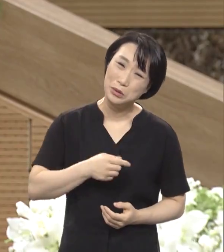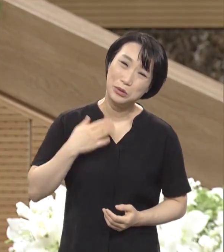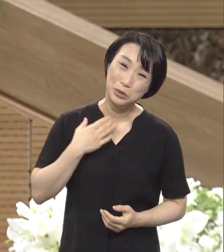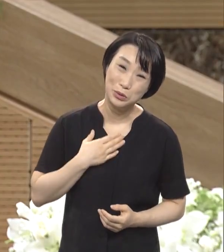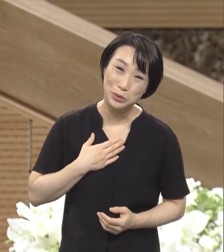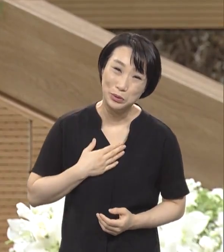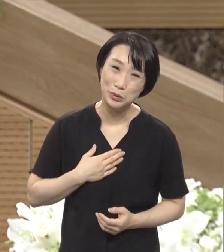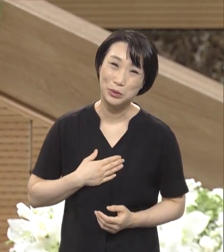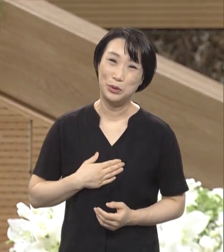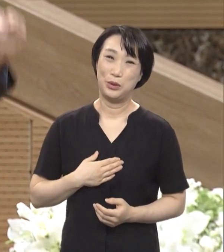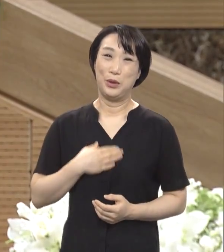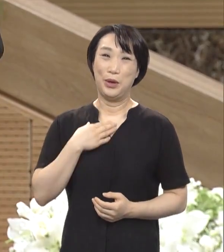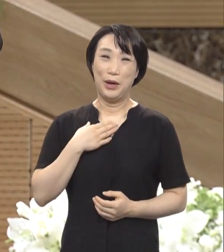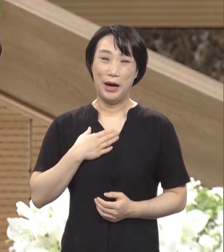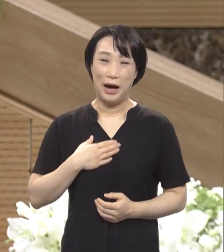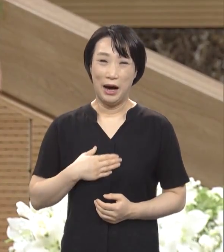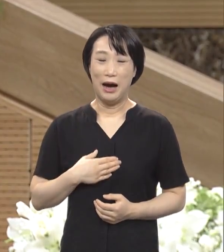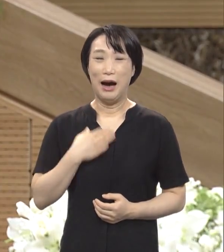갚을 줄